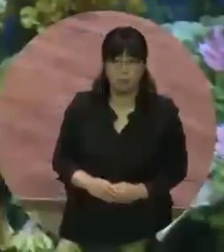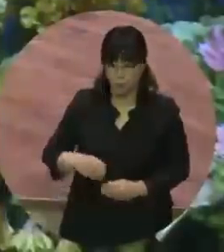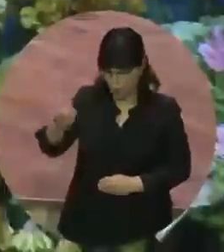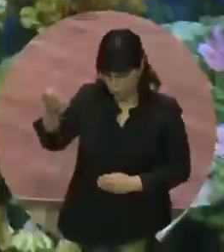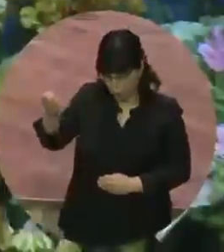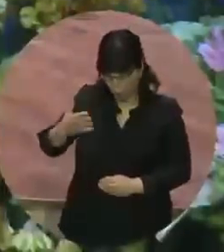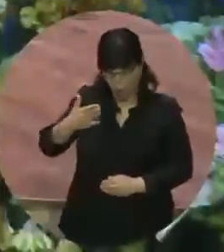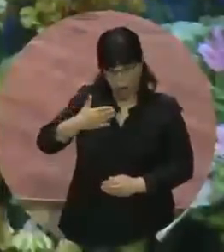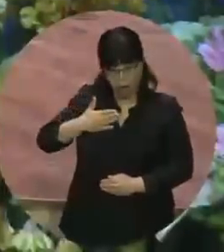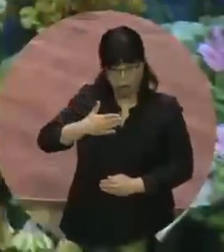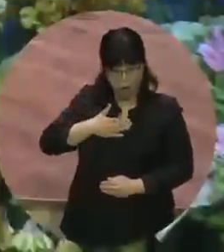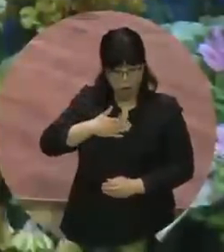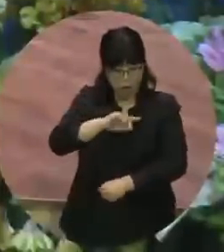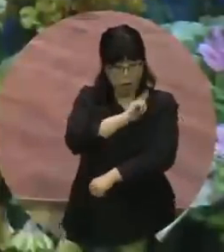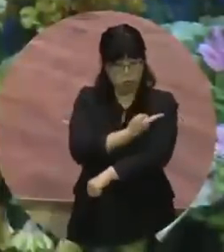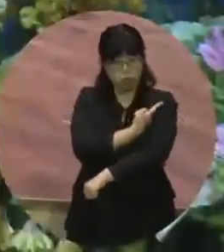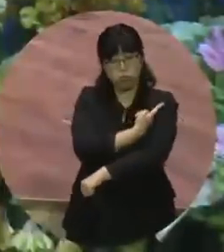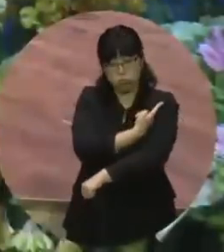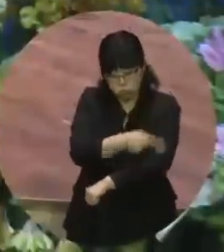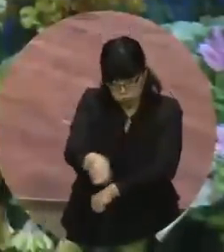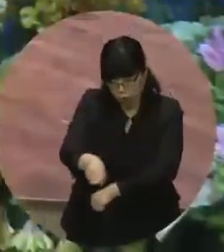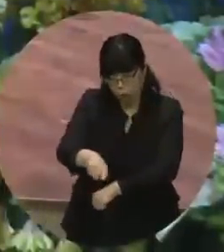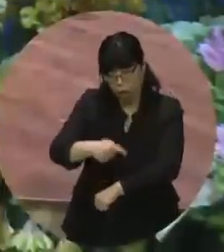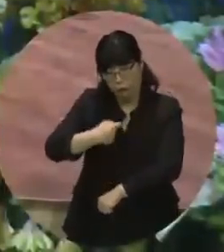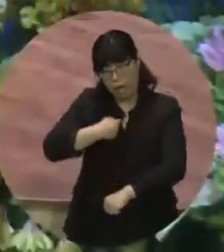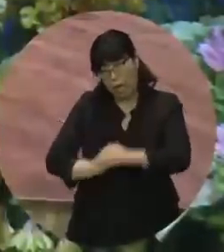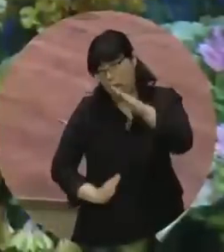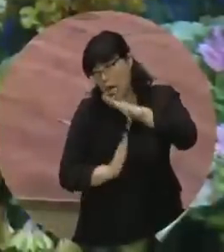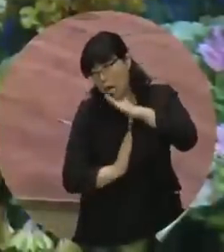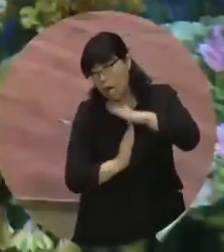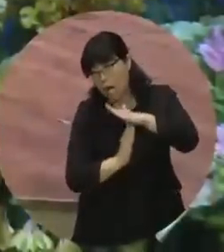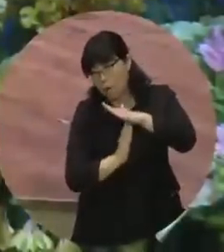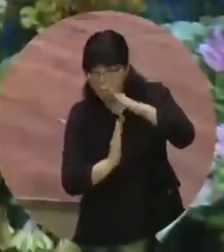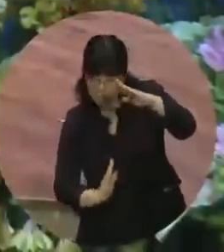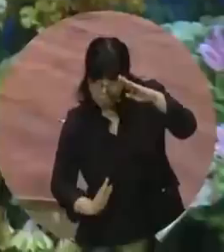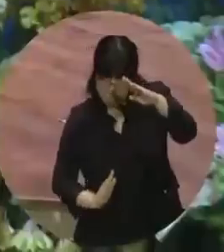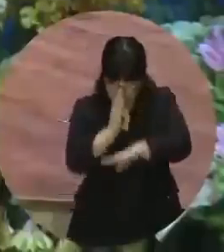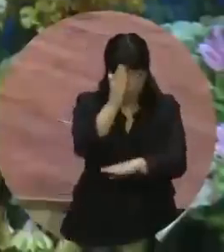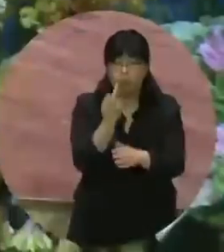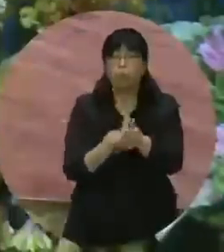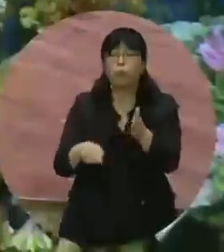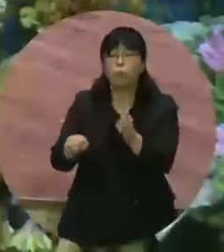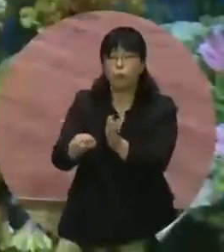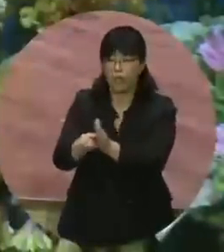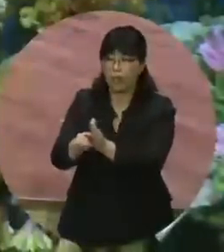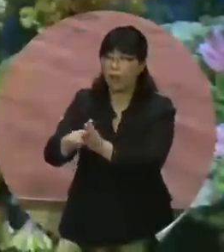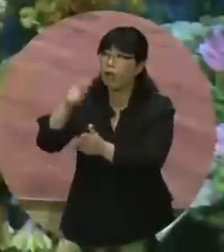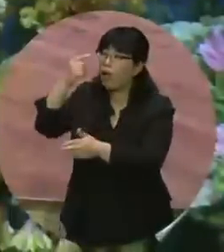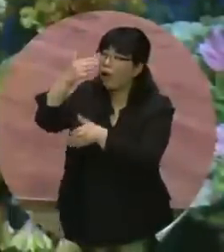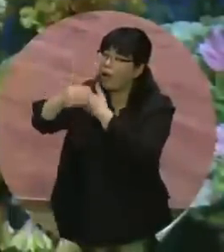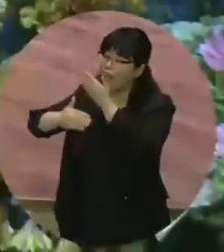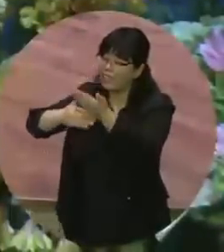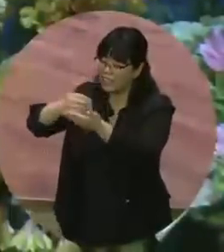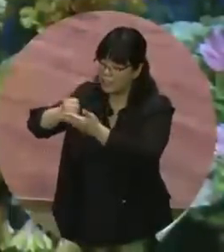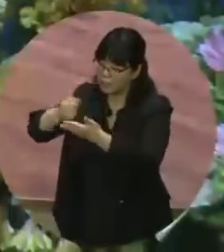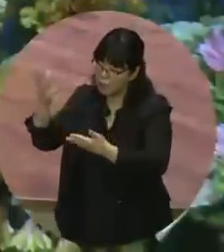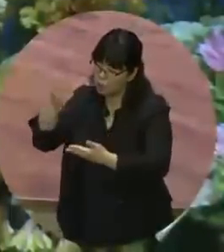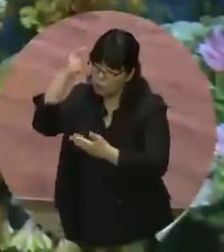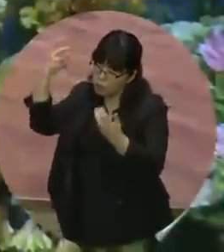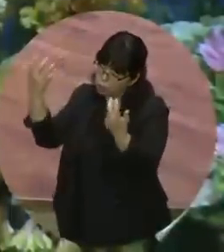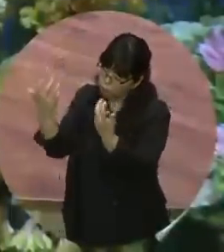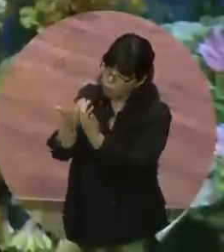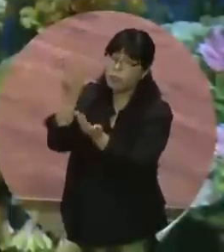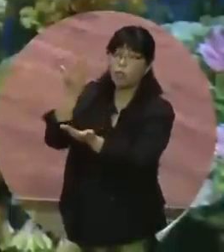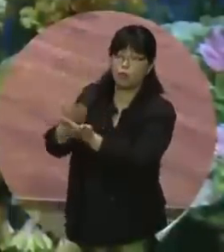성령 충만을 받기 위해서 언약 잡고 기도해라. 하나님께 기도하면 무능이 없어져요. 어?